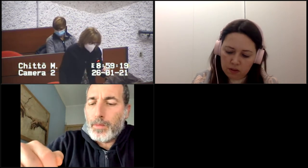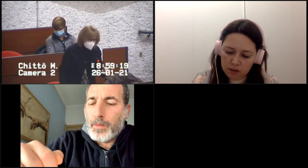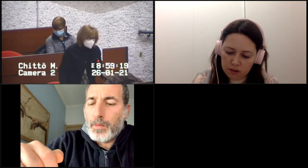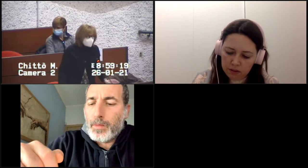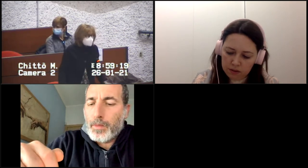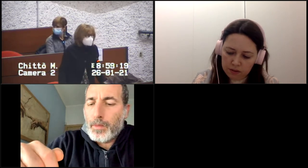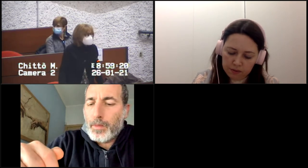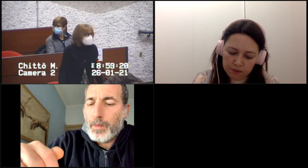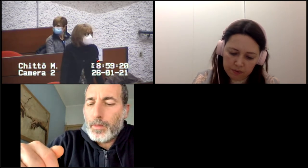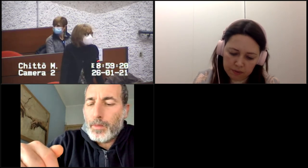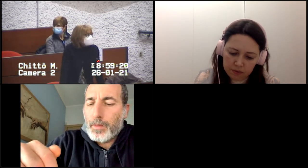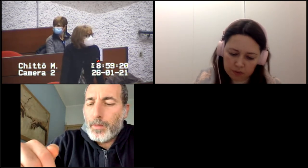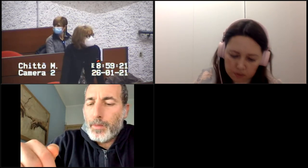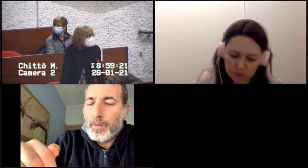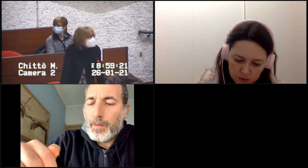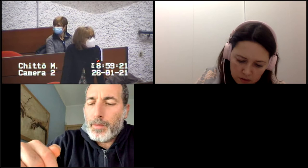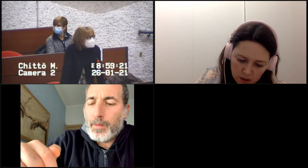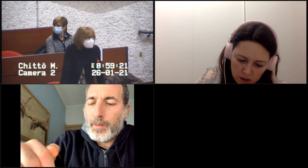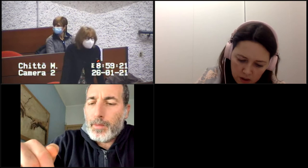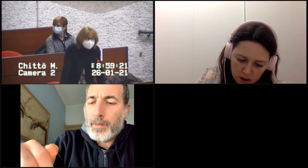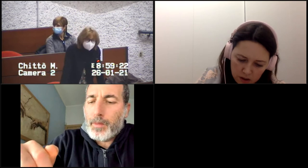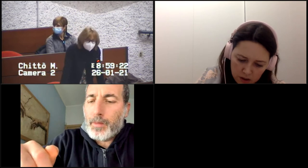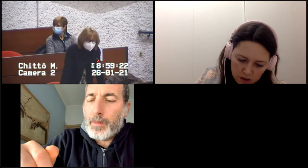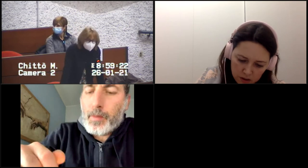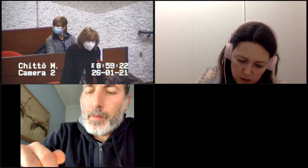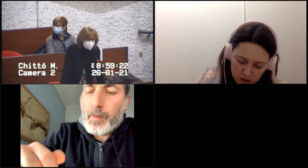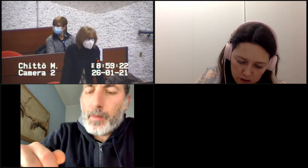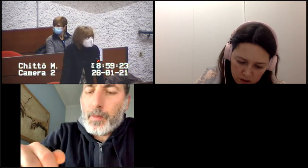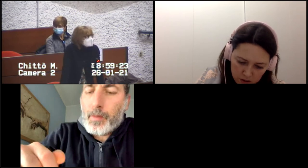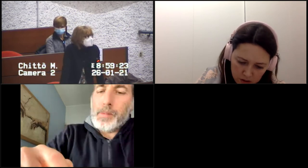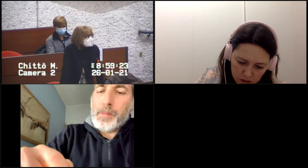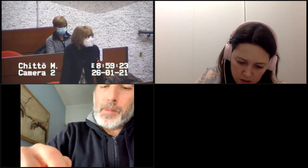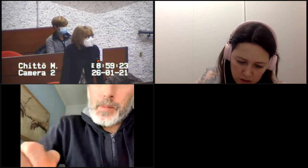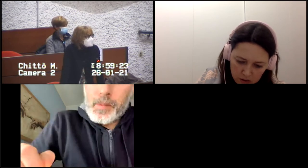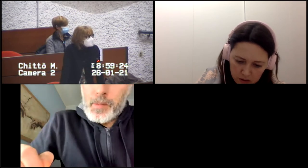Una legge che, guardate bene, è molto direttiva.